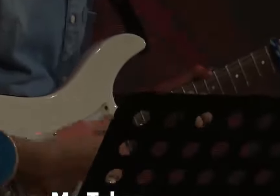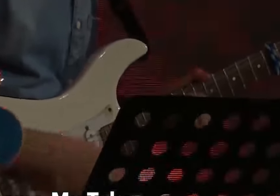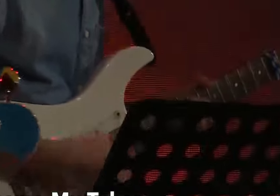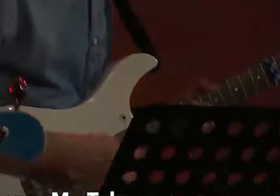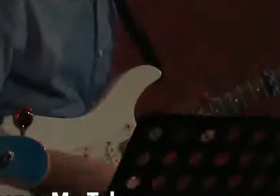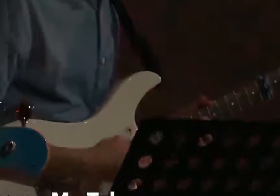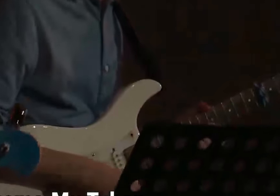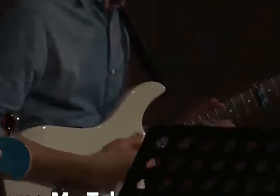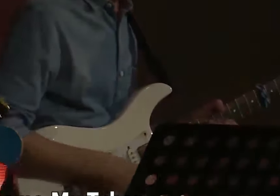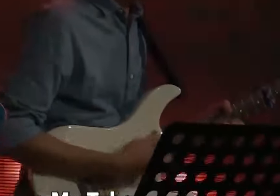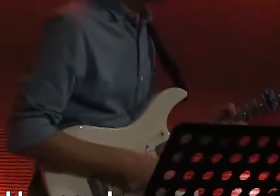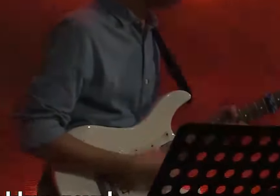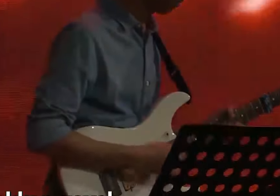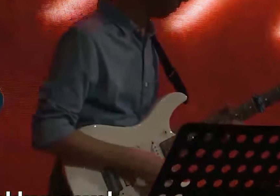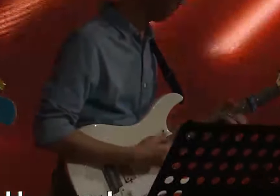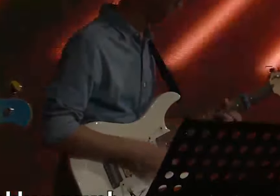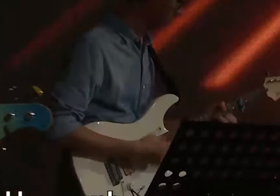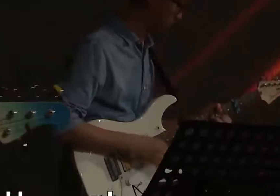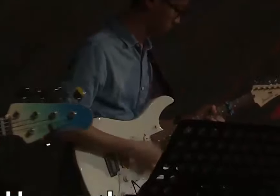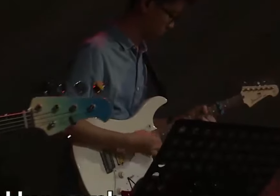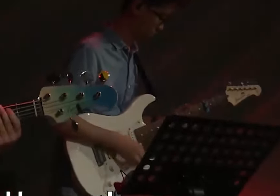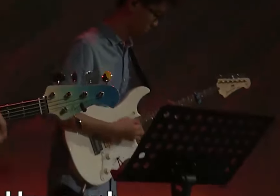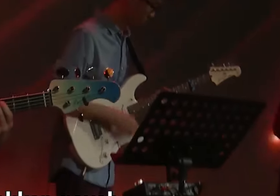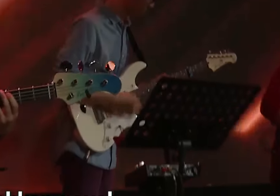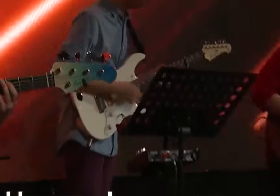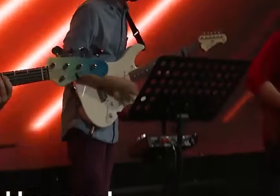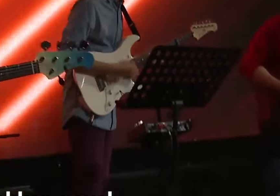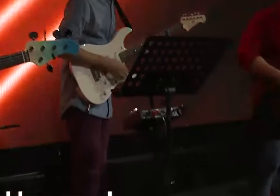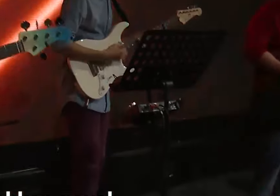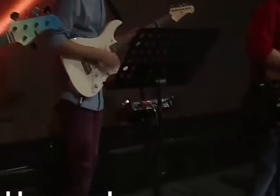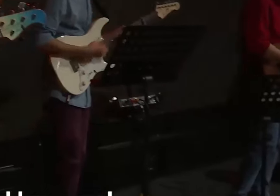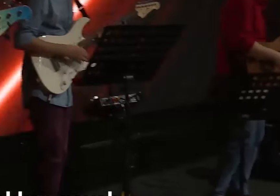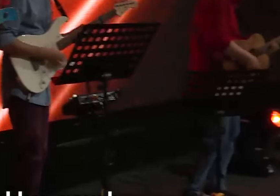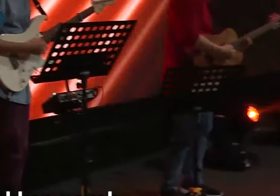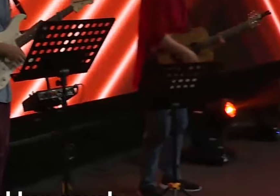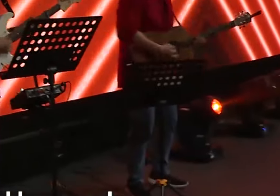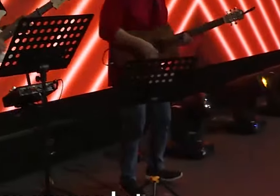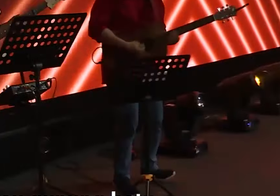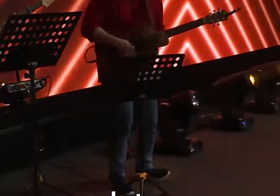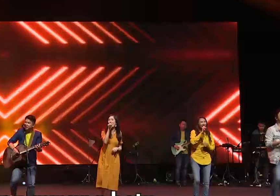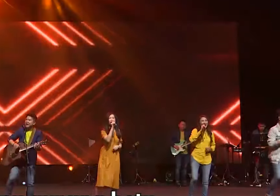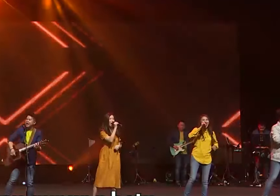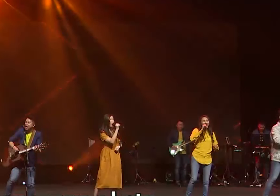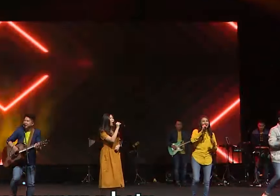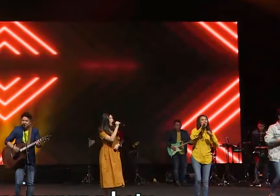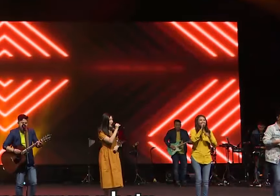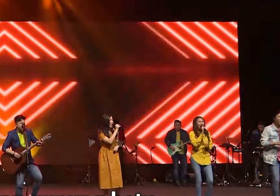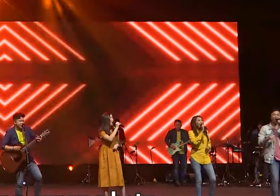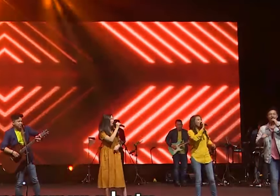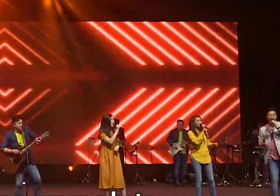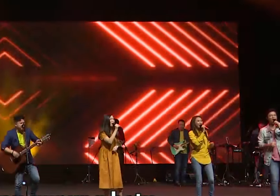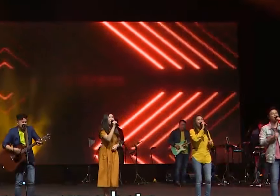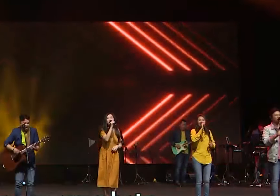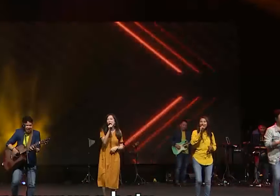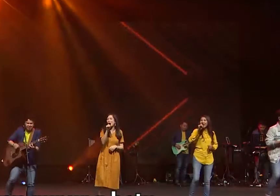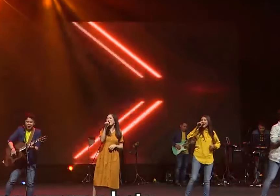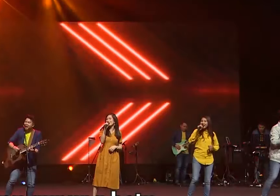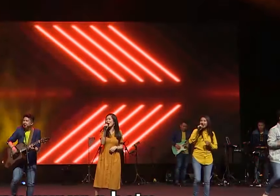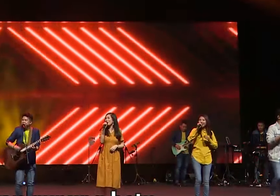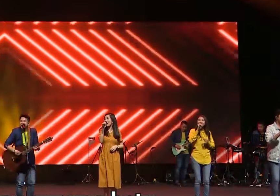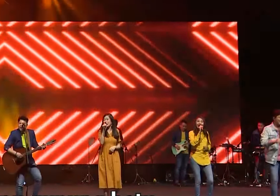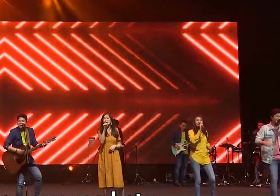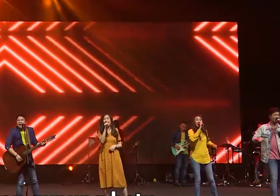oh oh, bersamamu Tuhan, oh oh oh oh oh, takkan goyah. Oh oh oh